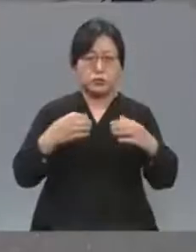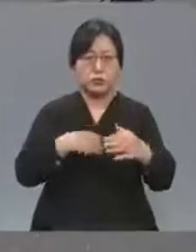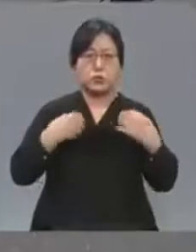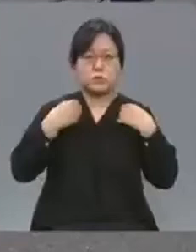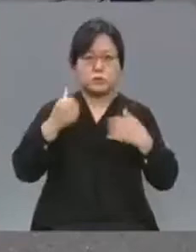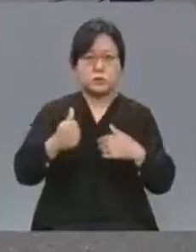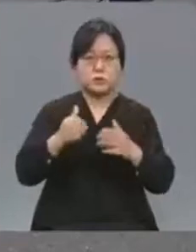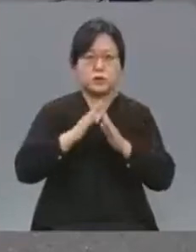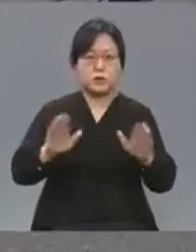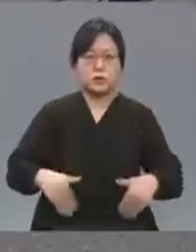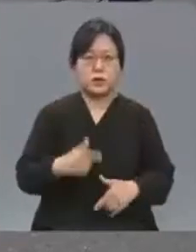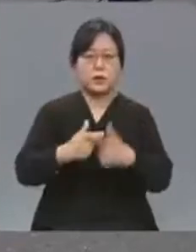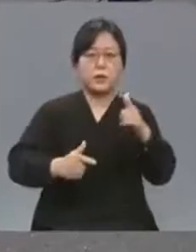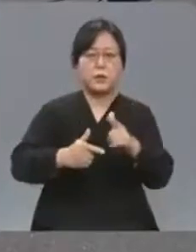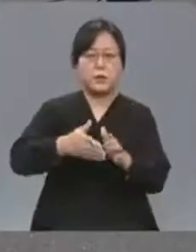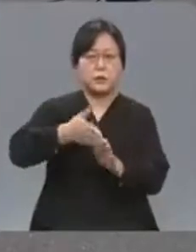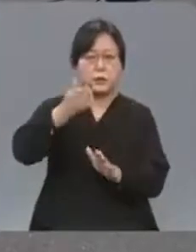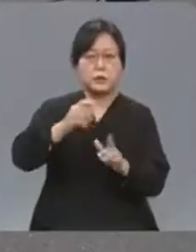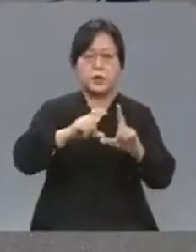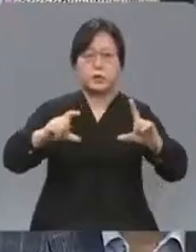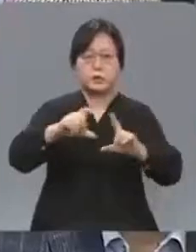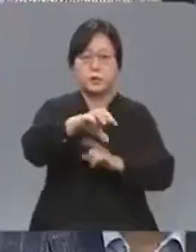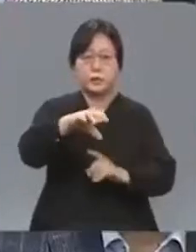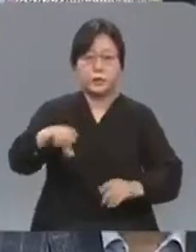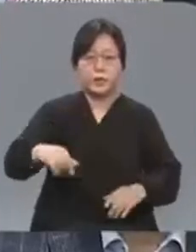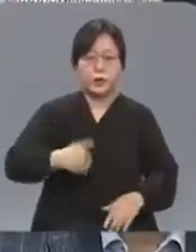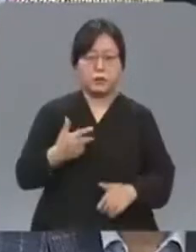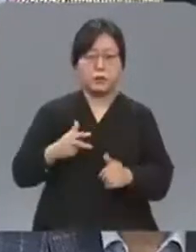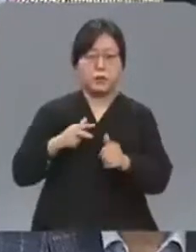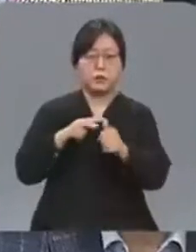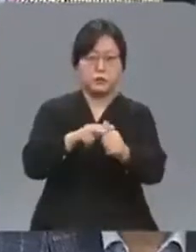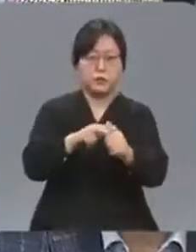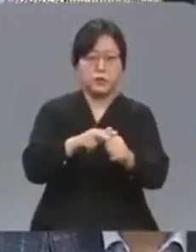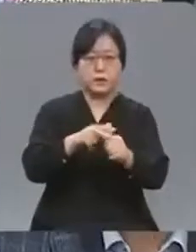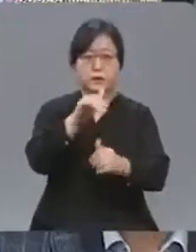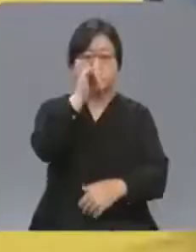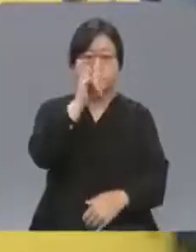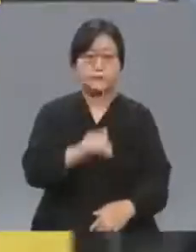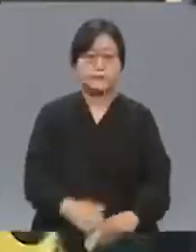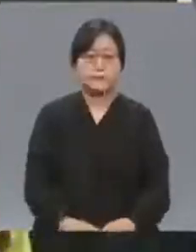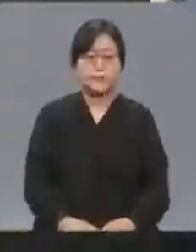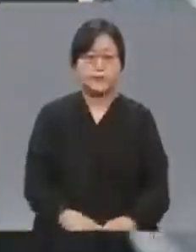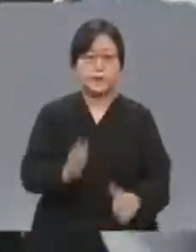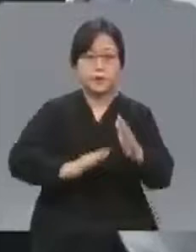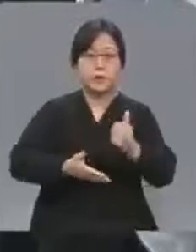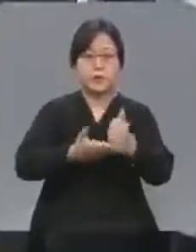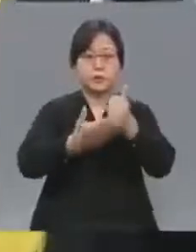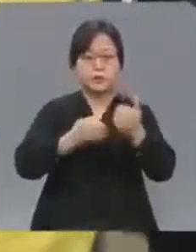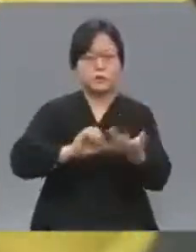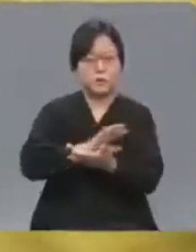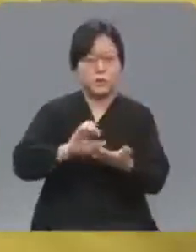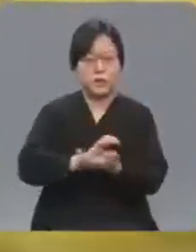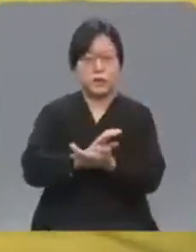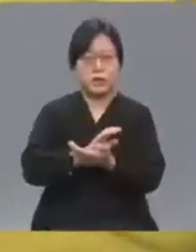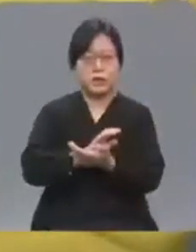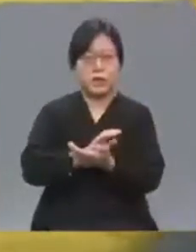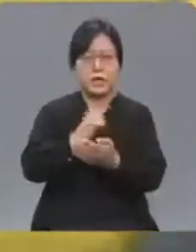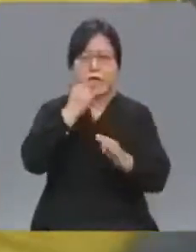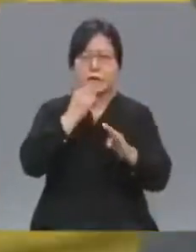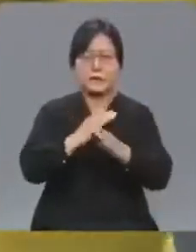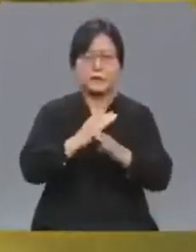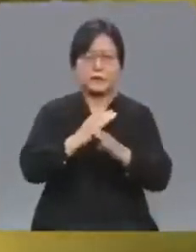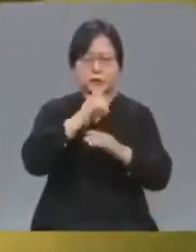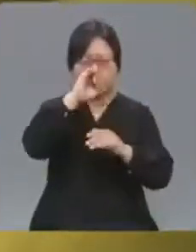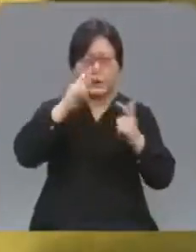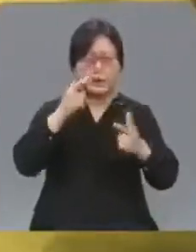선거구, 전남은 목포시 등 대부분 선거구에 무소속 후보가 나섰습니다. 공천 잡음으로 인한 반민주당